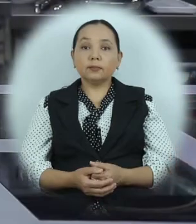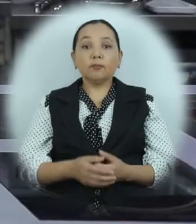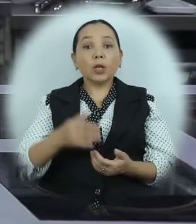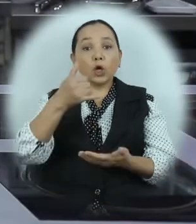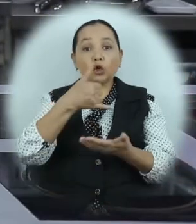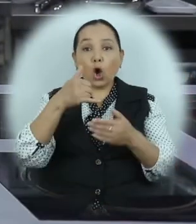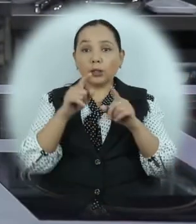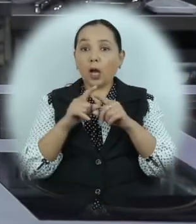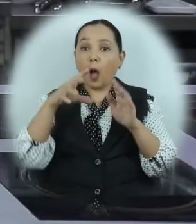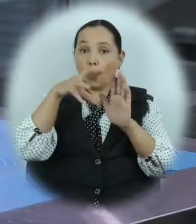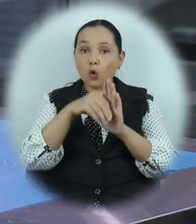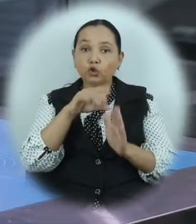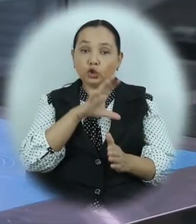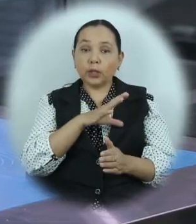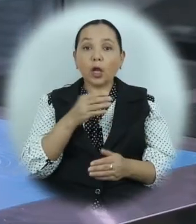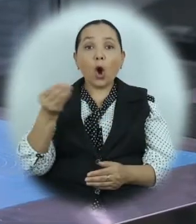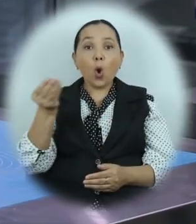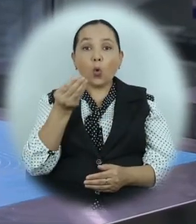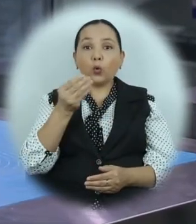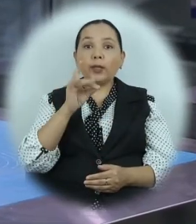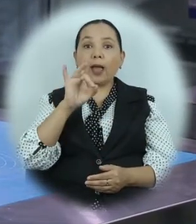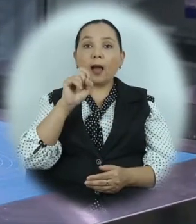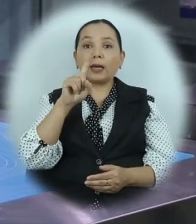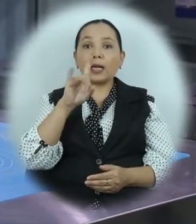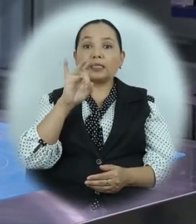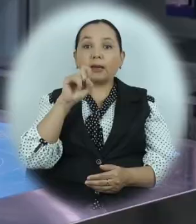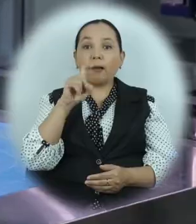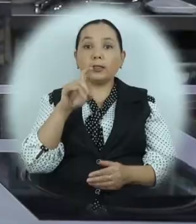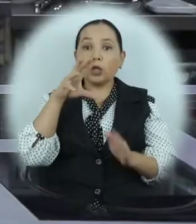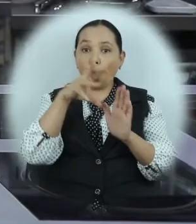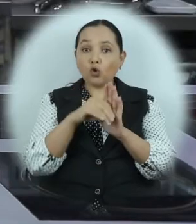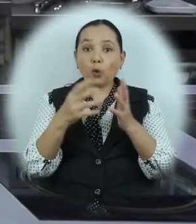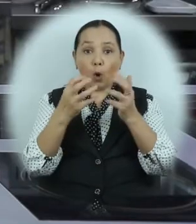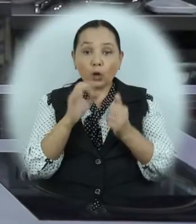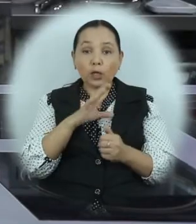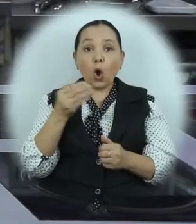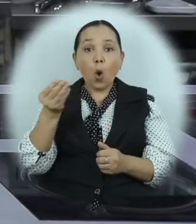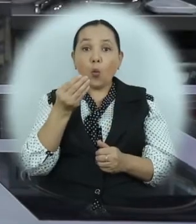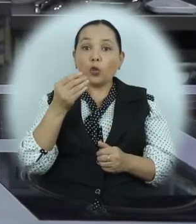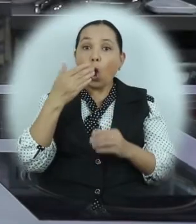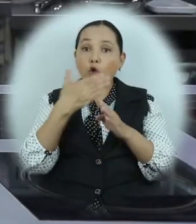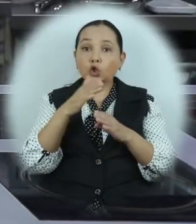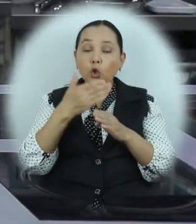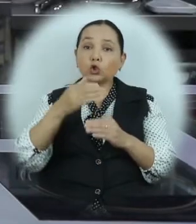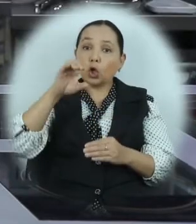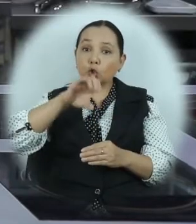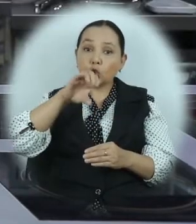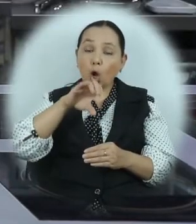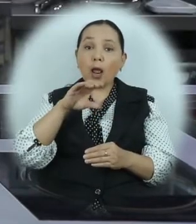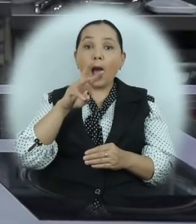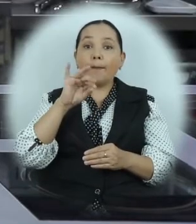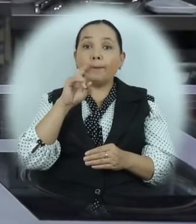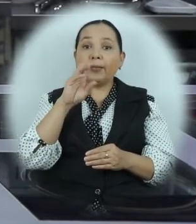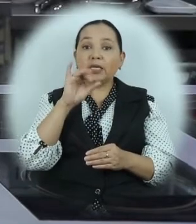Yog'ni ham qo'shdik. Unga razrixitelni ham qo'shib oldik. Unni ham oz-ozdan solib,